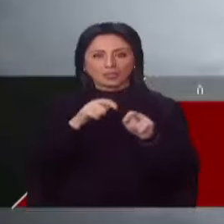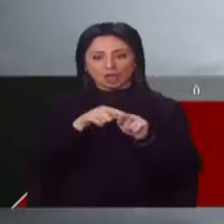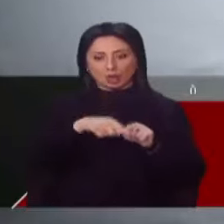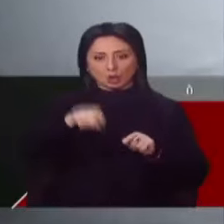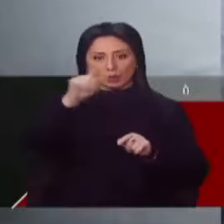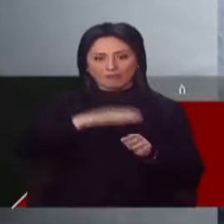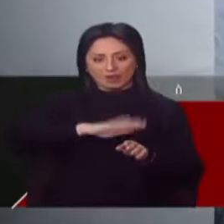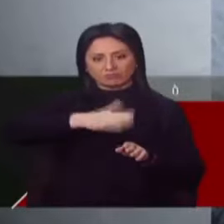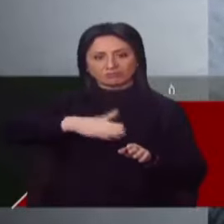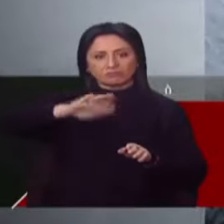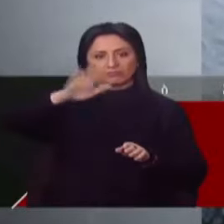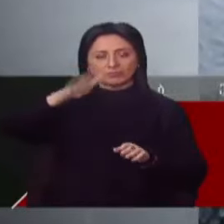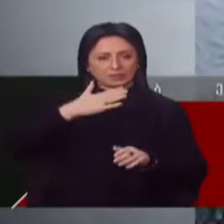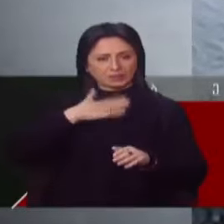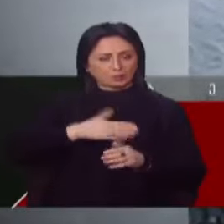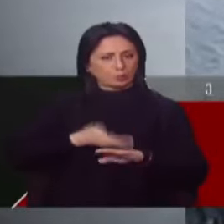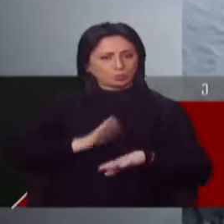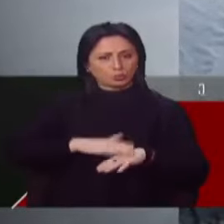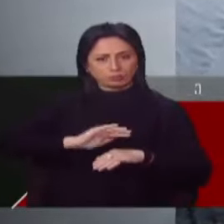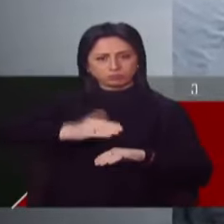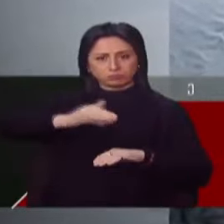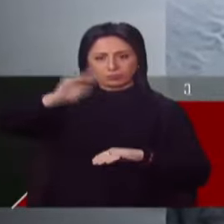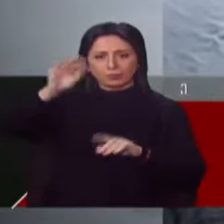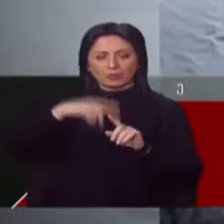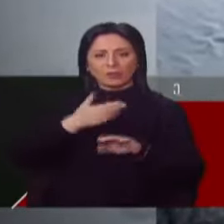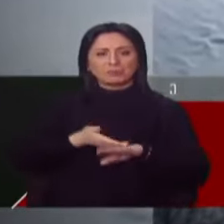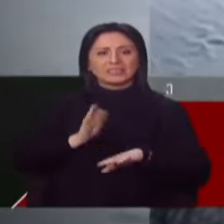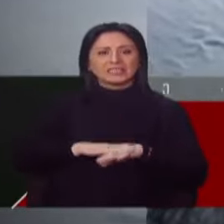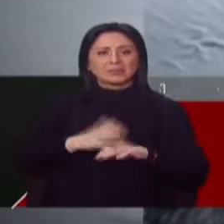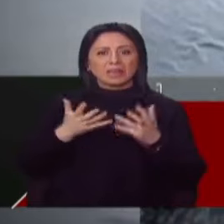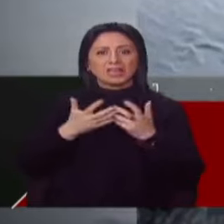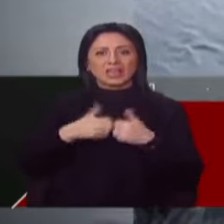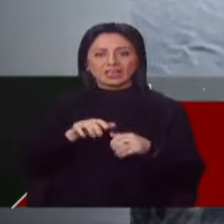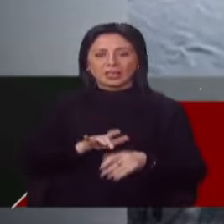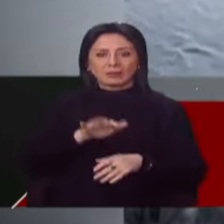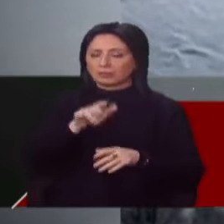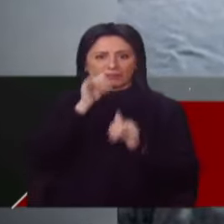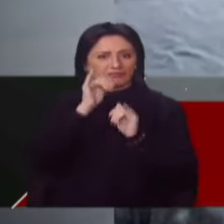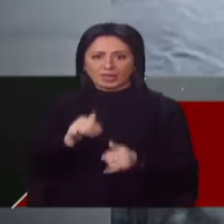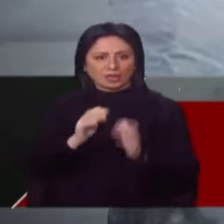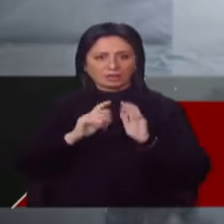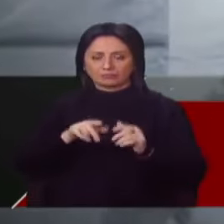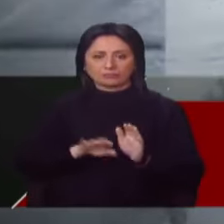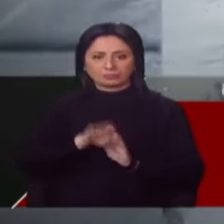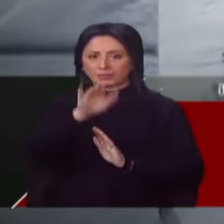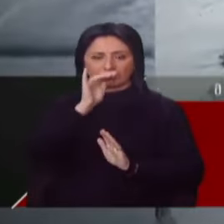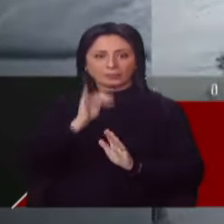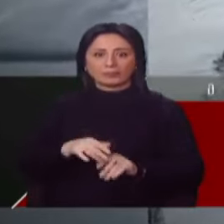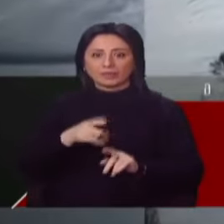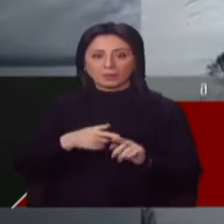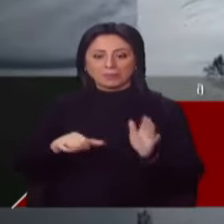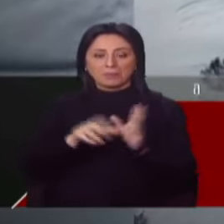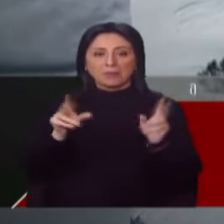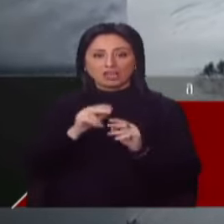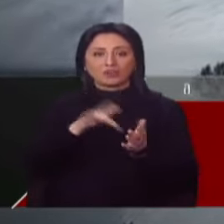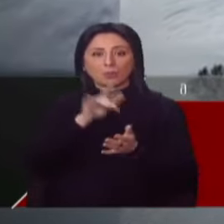კილომეტრში და რელიეფი არის საკმაოდ რთული იქ ფაქტიურად მძიმე ტექნიკის შესვლა არის გამორიცხული და შეუძლებელი ამიტომ